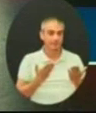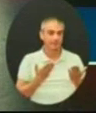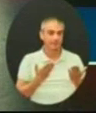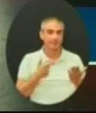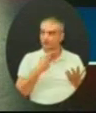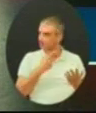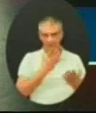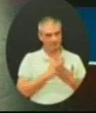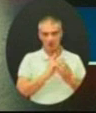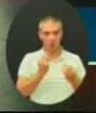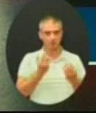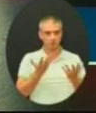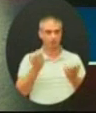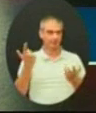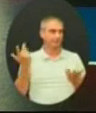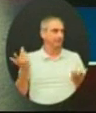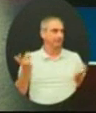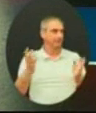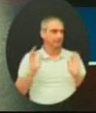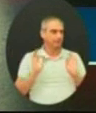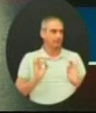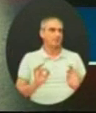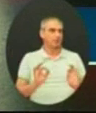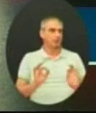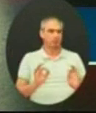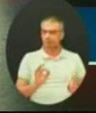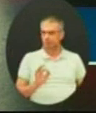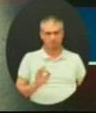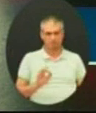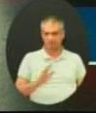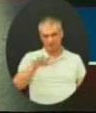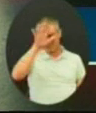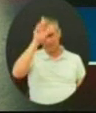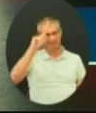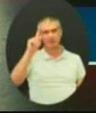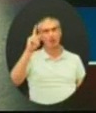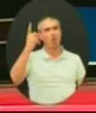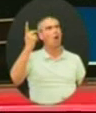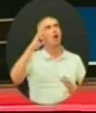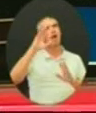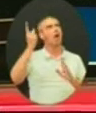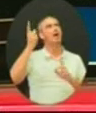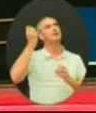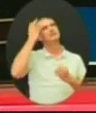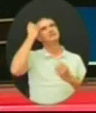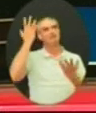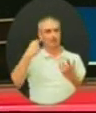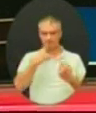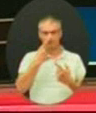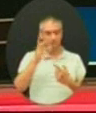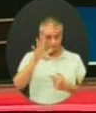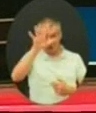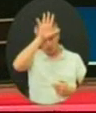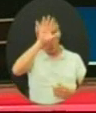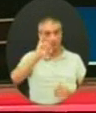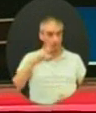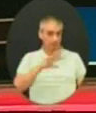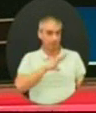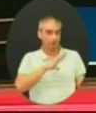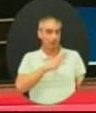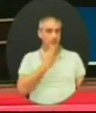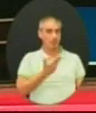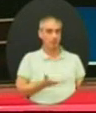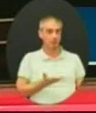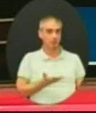זה כבר לא גימיק, זה באמת צריך להיות מאוד מדהים. לא, אני לא חושב שאיראן היא המצאה כולה. היא לא המצאה. באיראן יש סכנה למדינת ישראל.